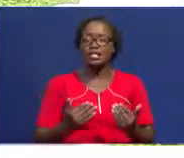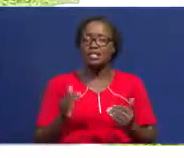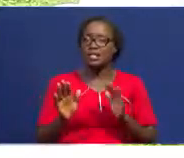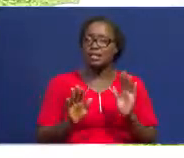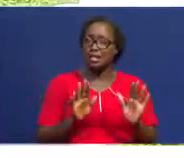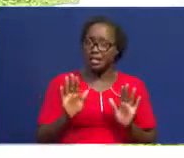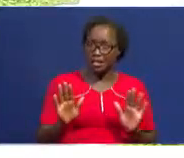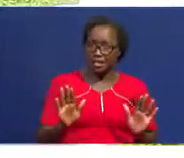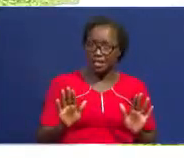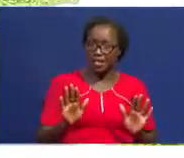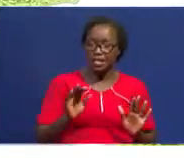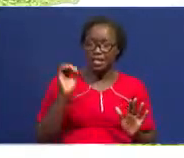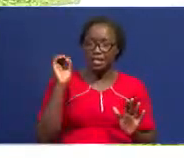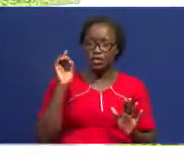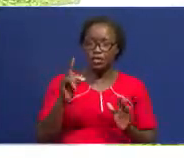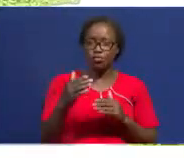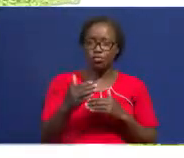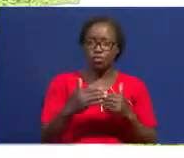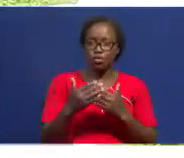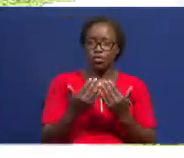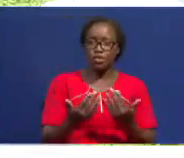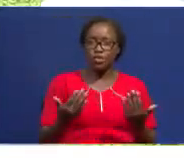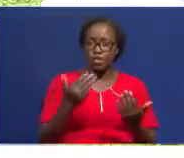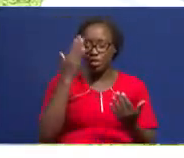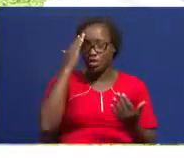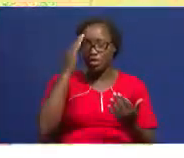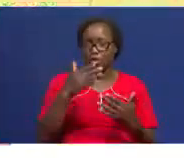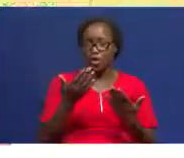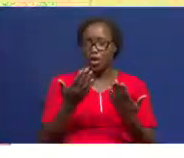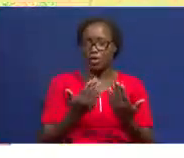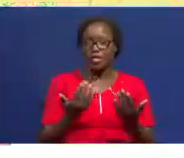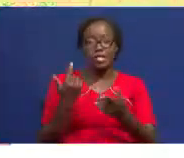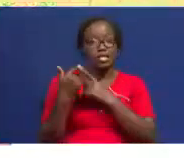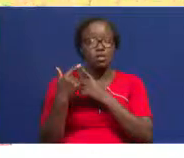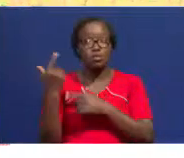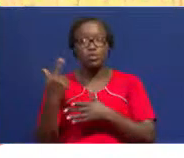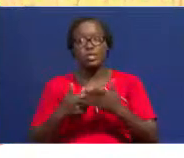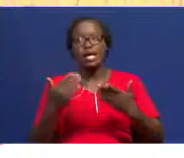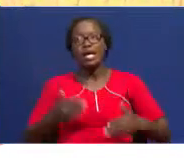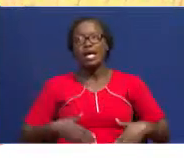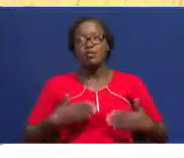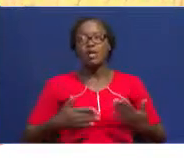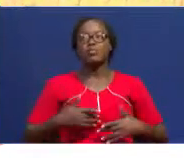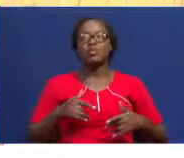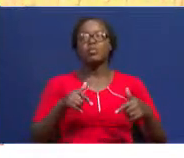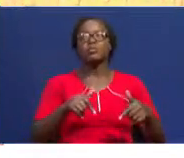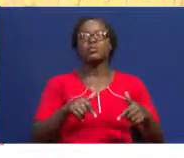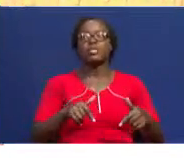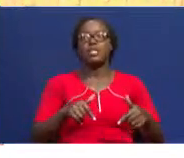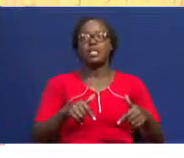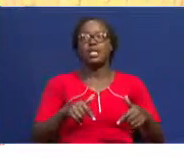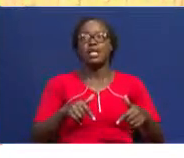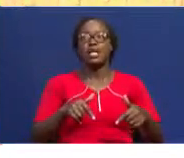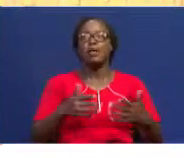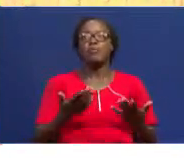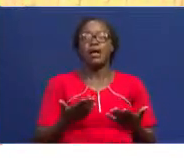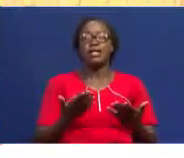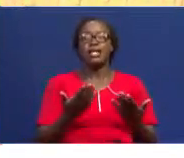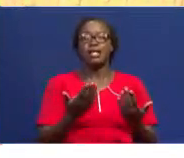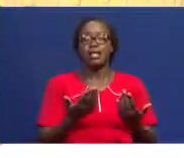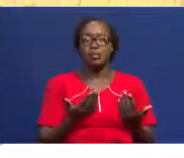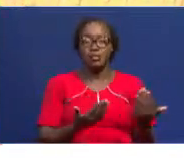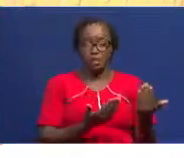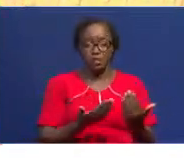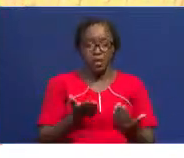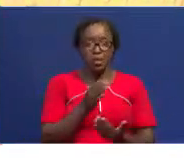wao. Inafaa wakue close na watoto, wajue hali ambayo watoto wao wanapitia. Nina furaha sana manake leo hii mtoto amefika kwao.